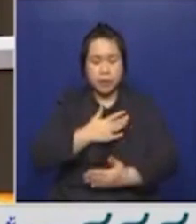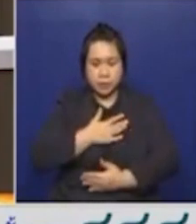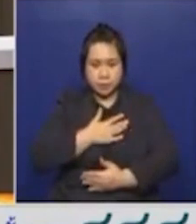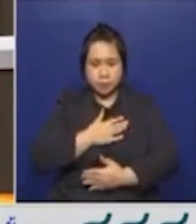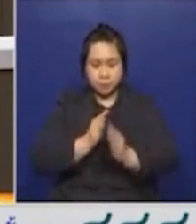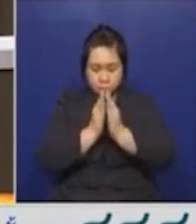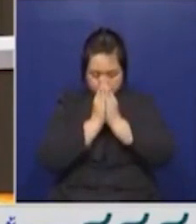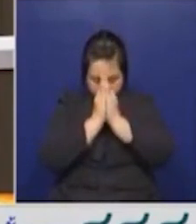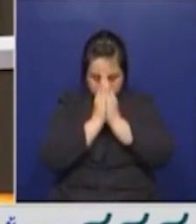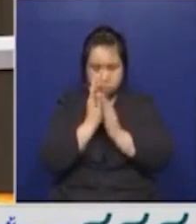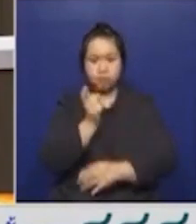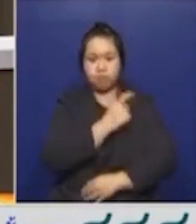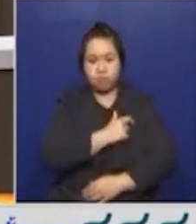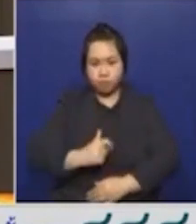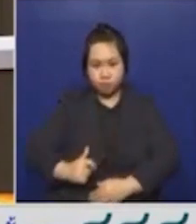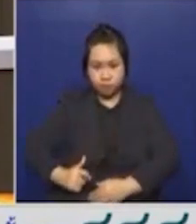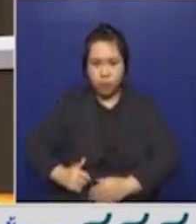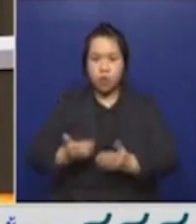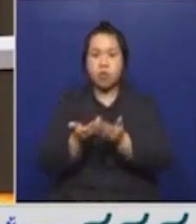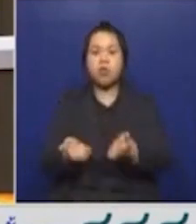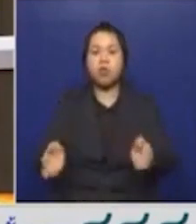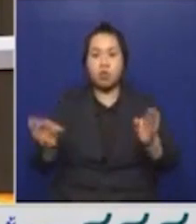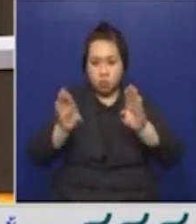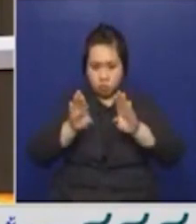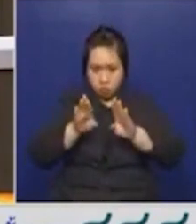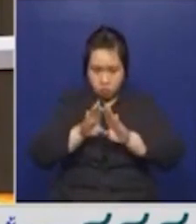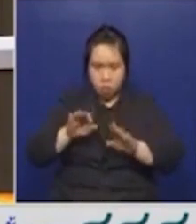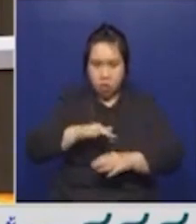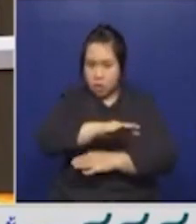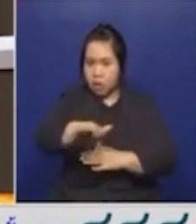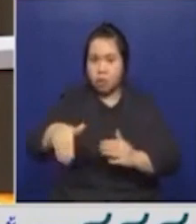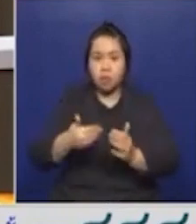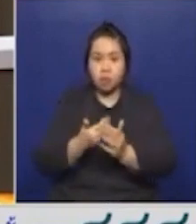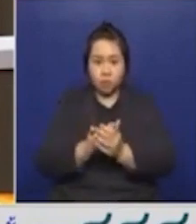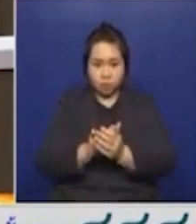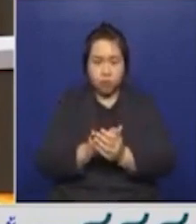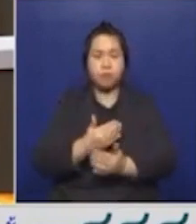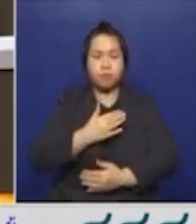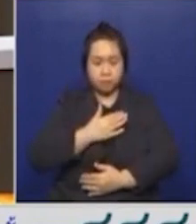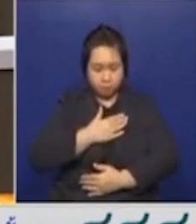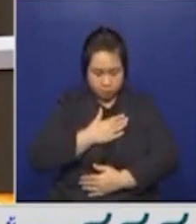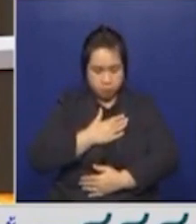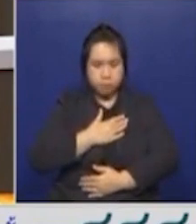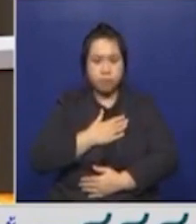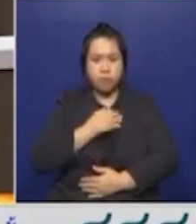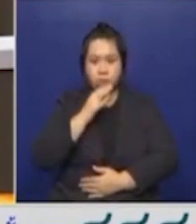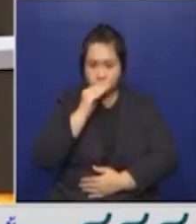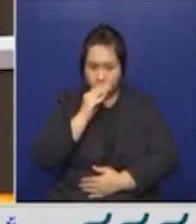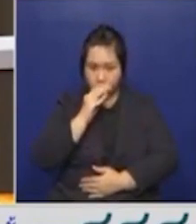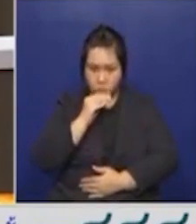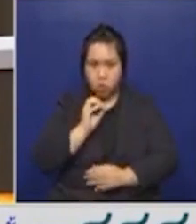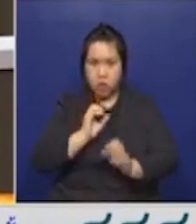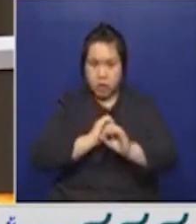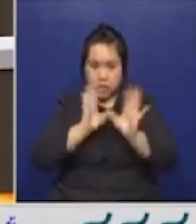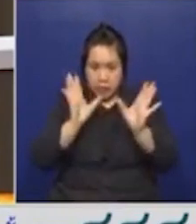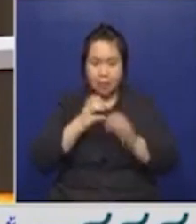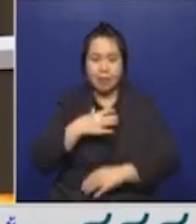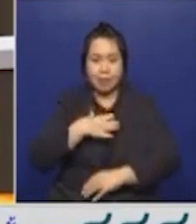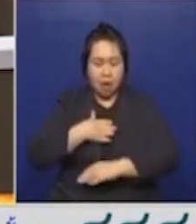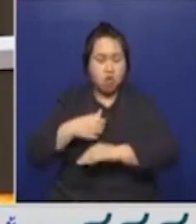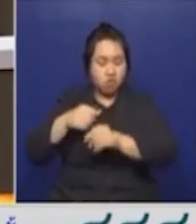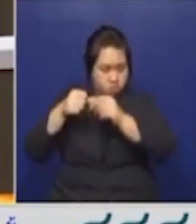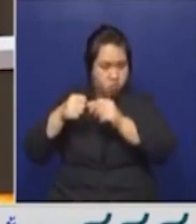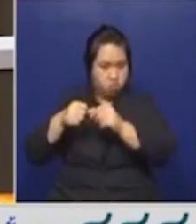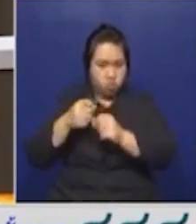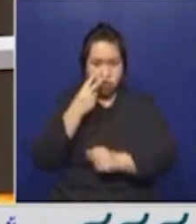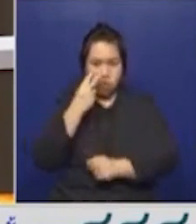ภักดีต่อพระมหากษัตริย์และพระบรมวงศานุวงศ์ทุกพระองค์นะคะอีฉันต้องย้ำตรงนี้และต้องการเห็นสถาบันคงอยู่